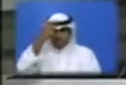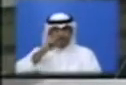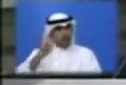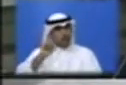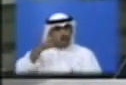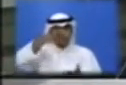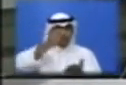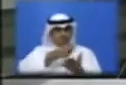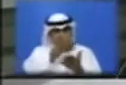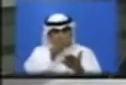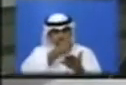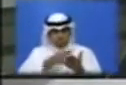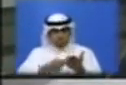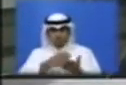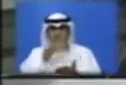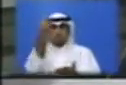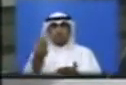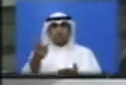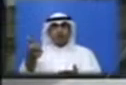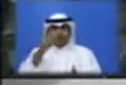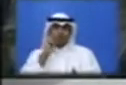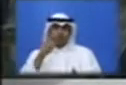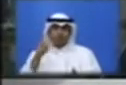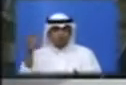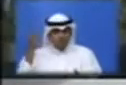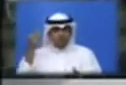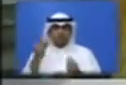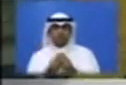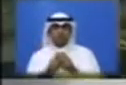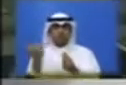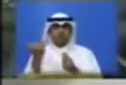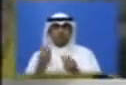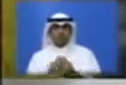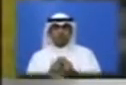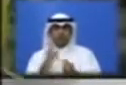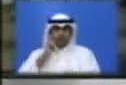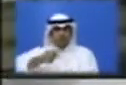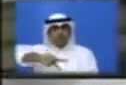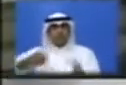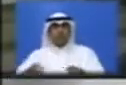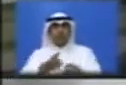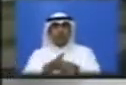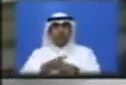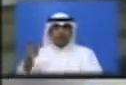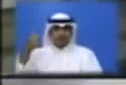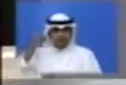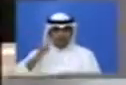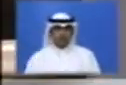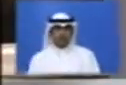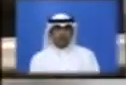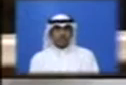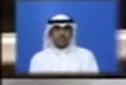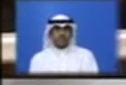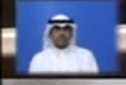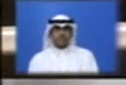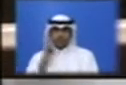إتلاف، وهذا الإشعار يستطيع من خلاله هو أن يستبدل ذبيحة أخرى بهذا الإشعار.